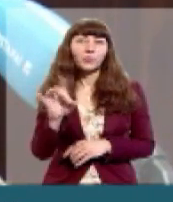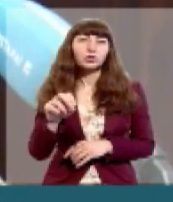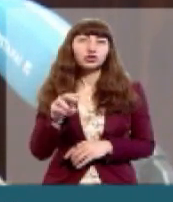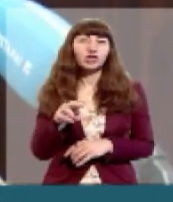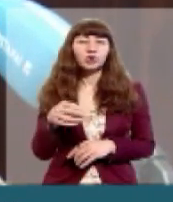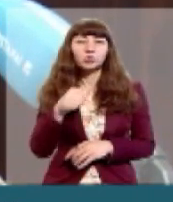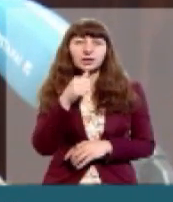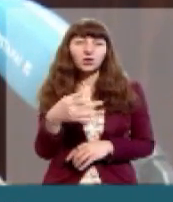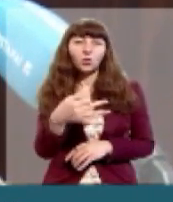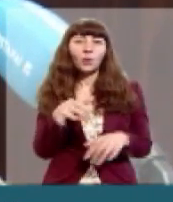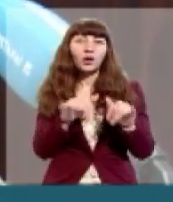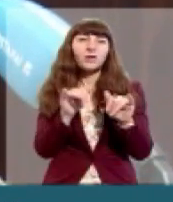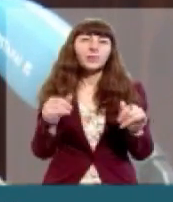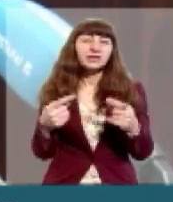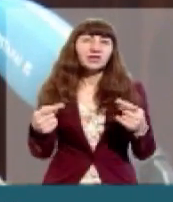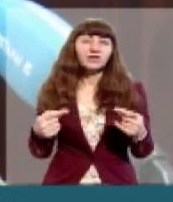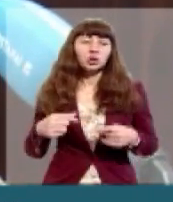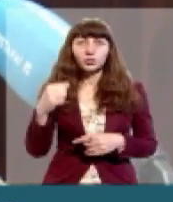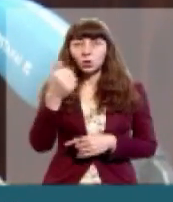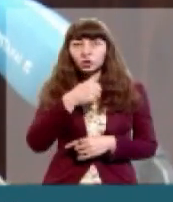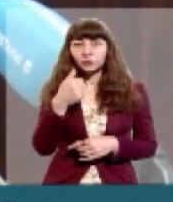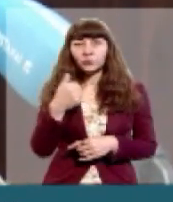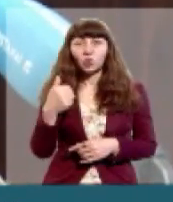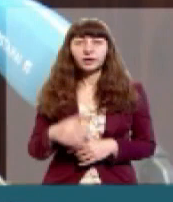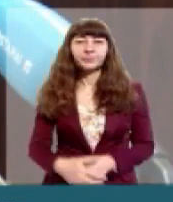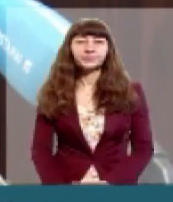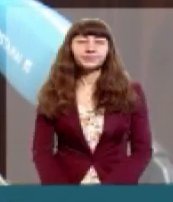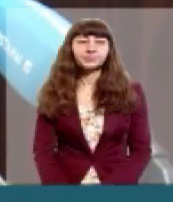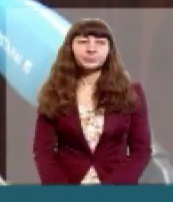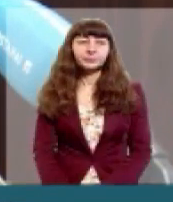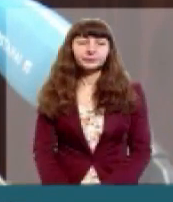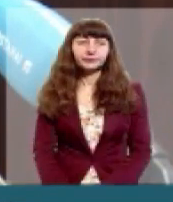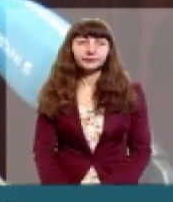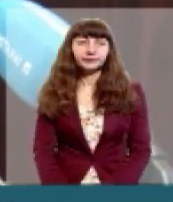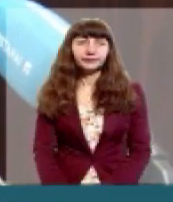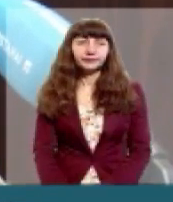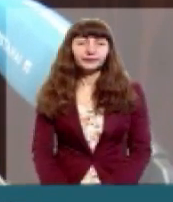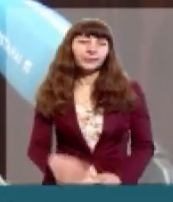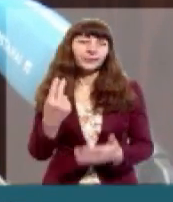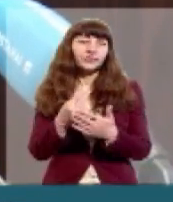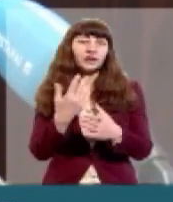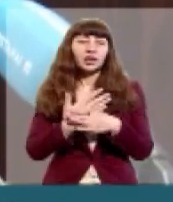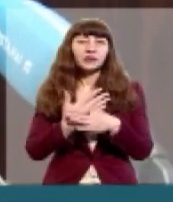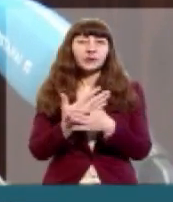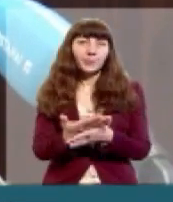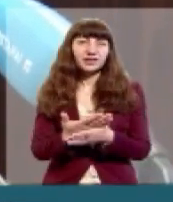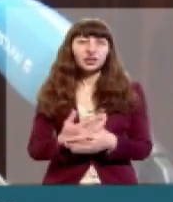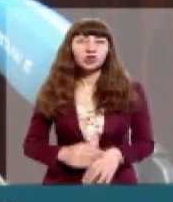бюджет области вырос по сравнению с 2022 годом. Финансовая